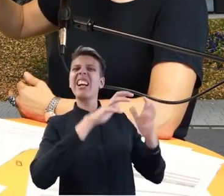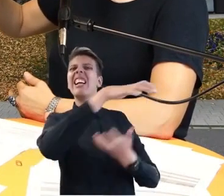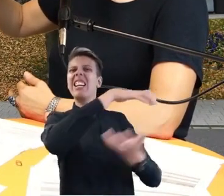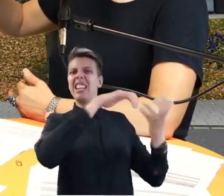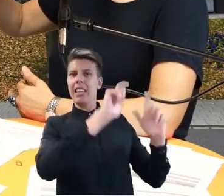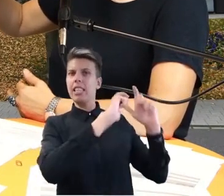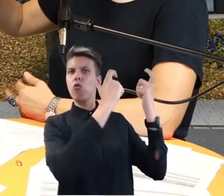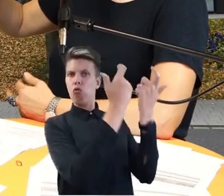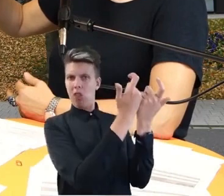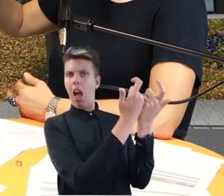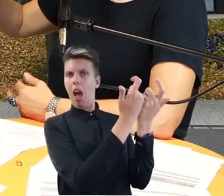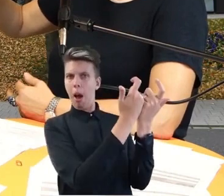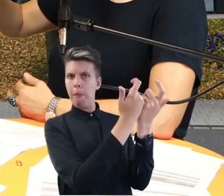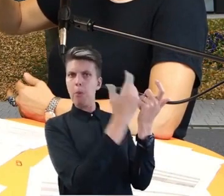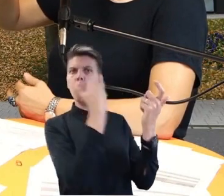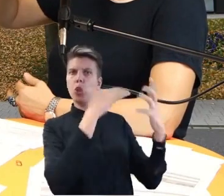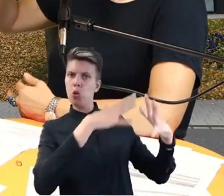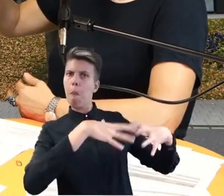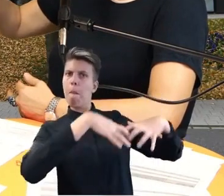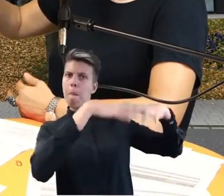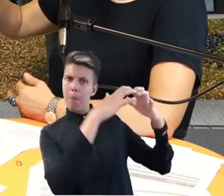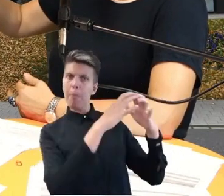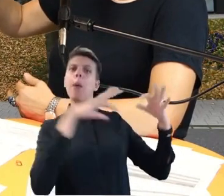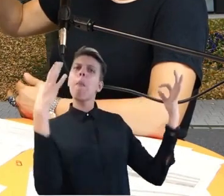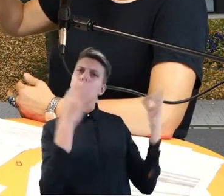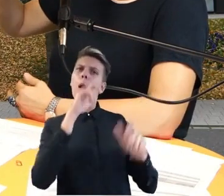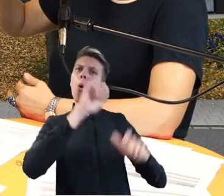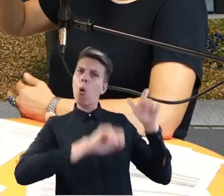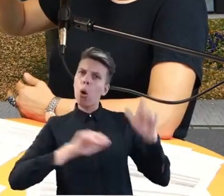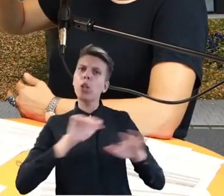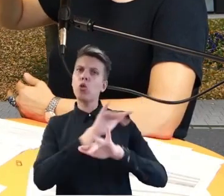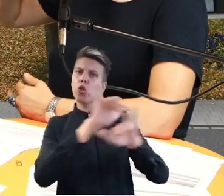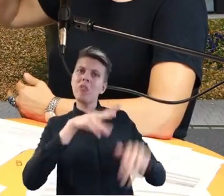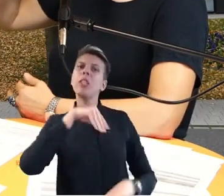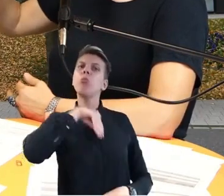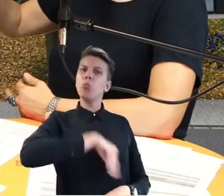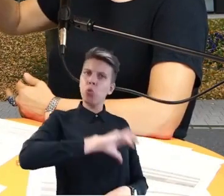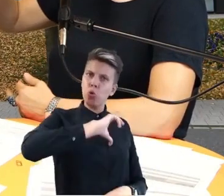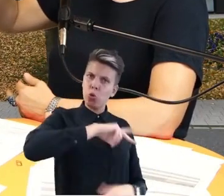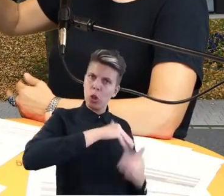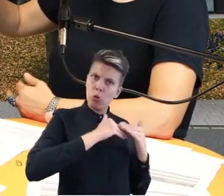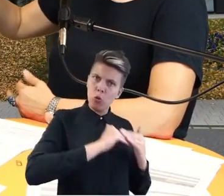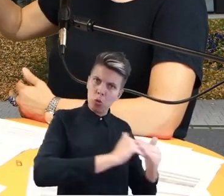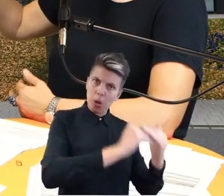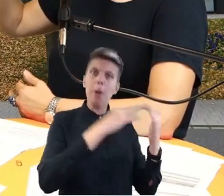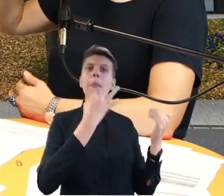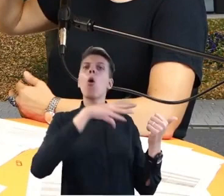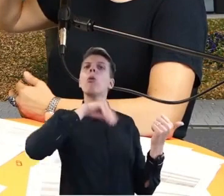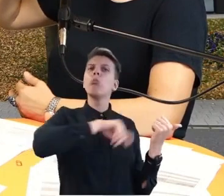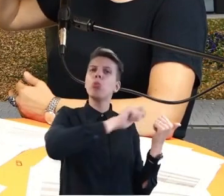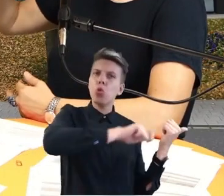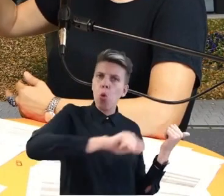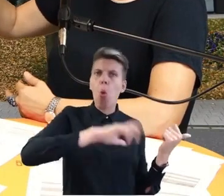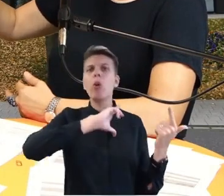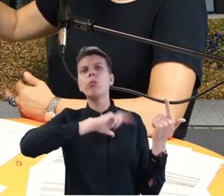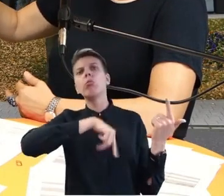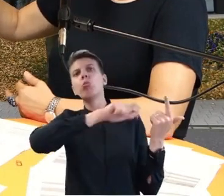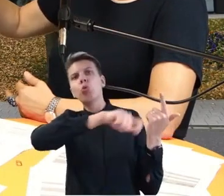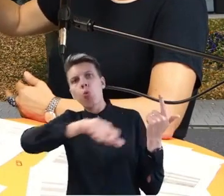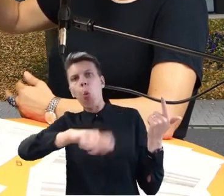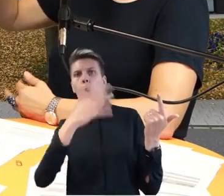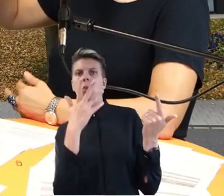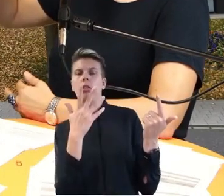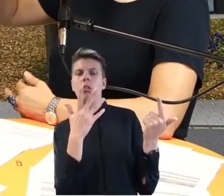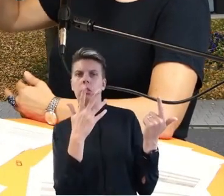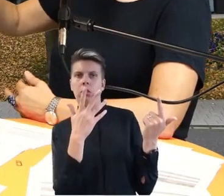menschen rein die im grunde genommen diese psychosoziale unterstützung machen also soziologen psychologen die natürlich auch wieder ganz andere